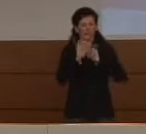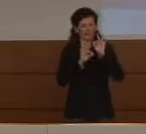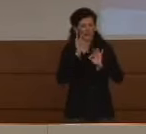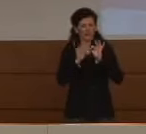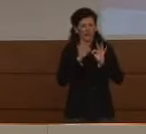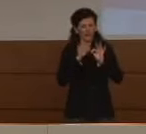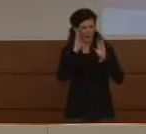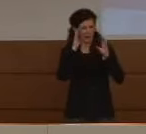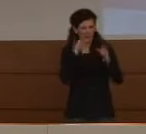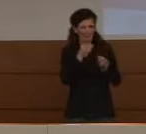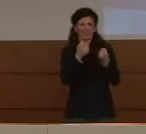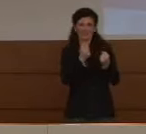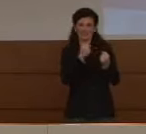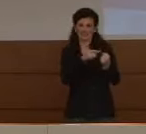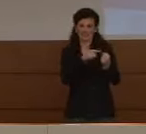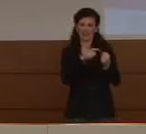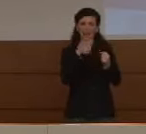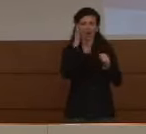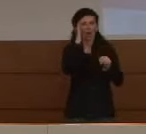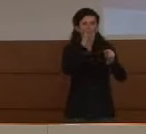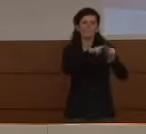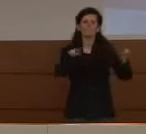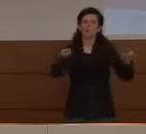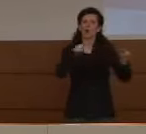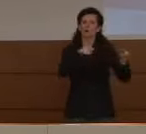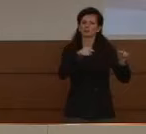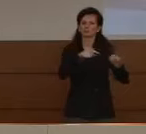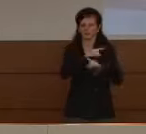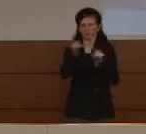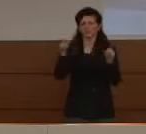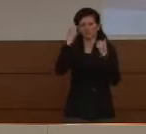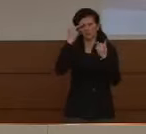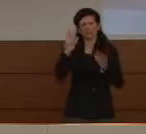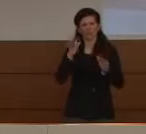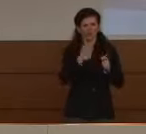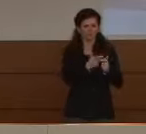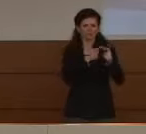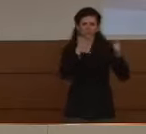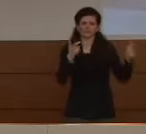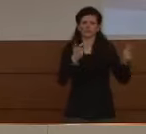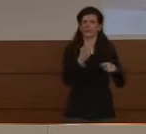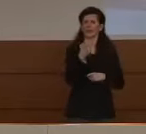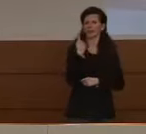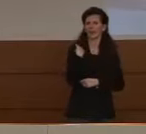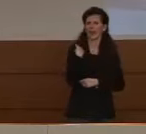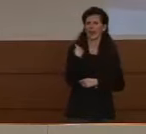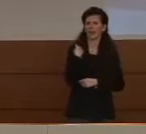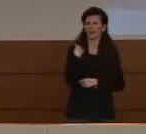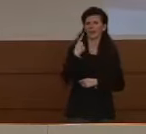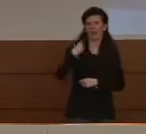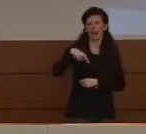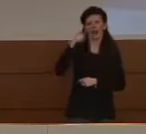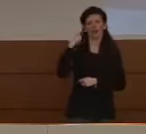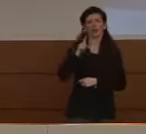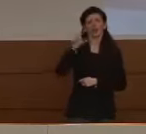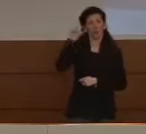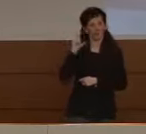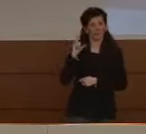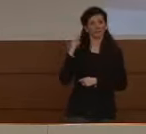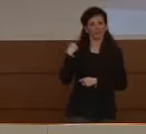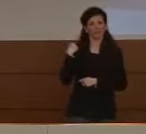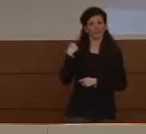sapete che sono stati ampliati l'altro ieri ieri ha fornito i dati il